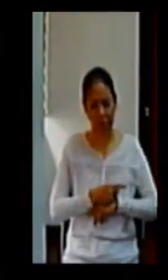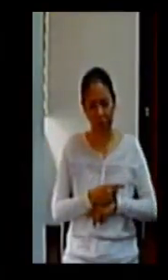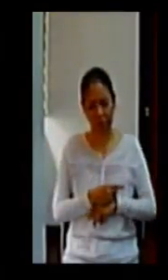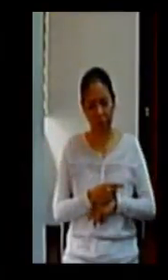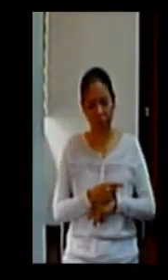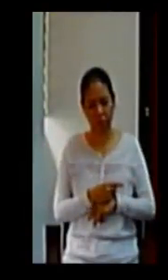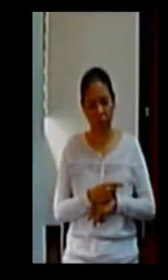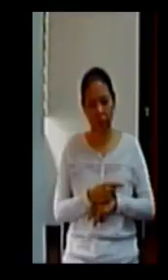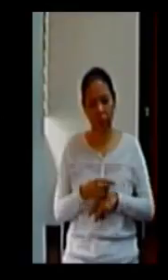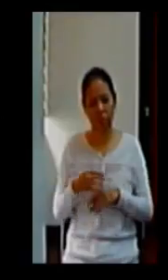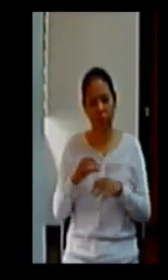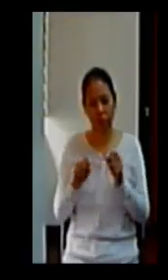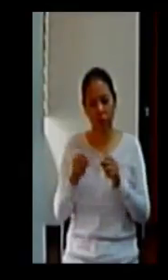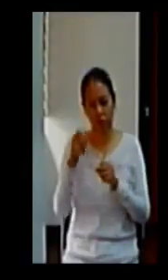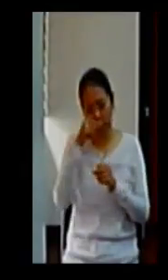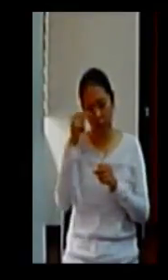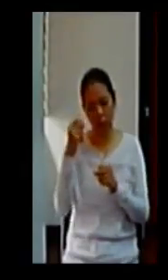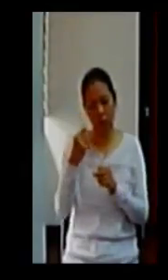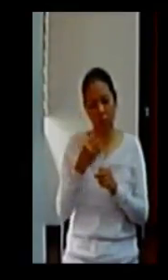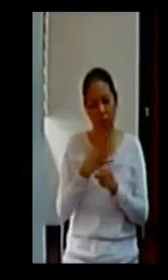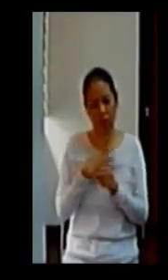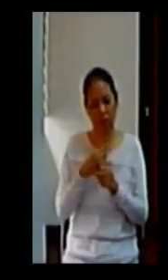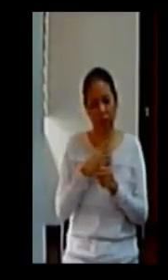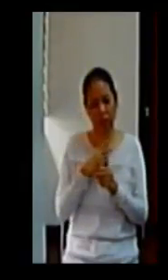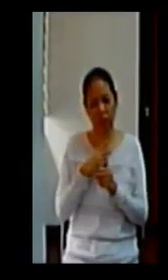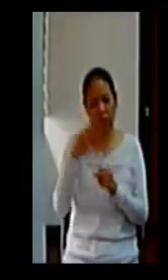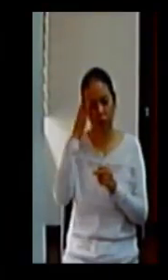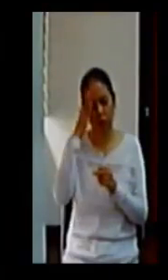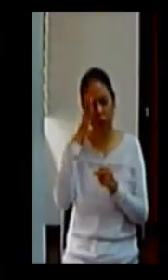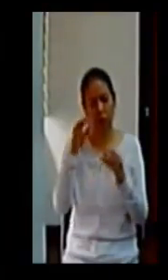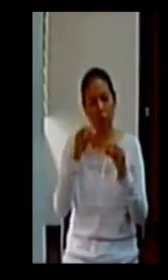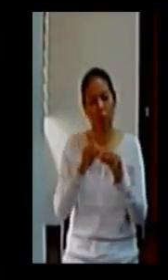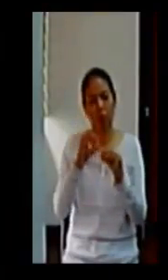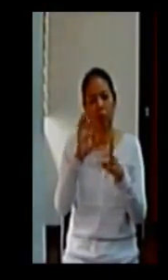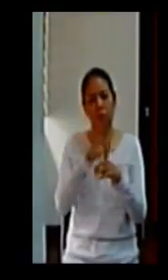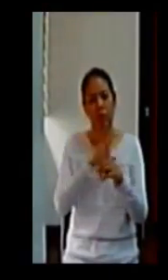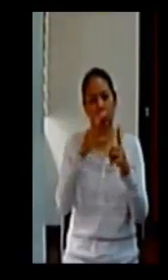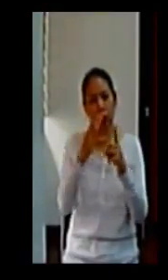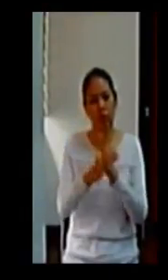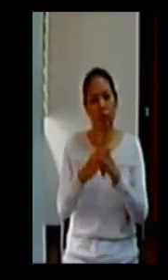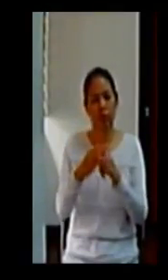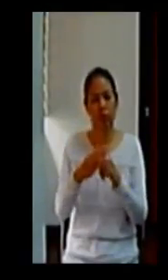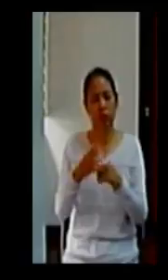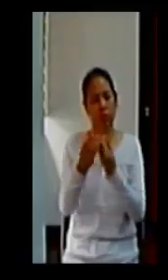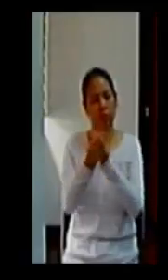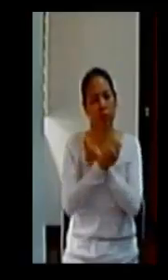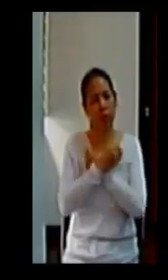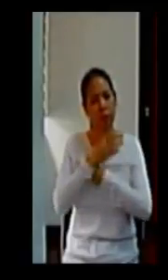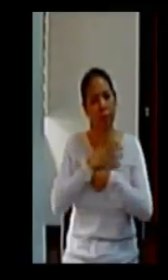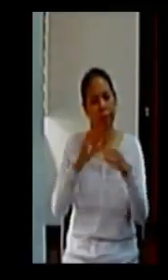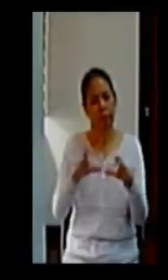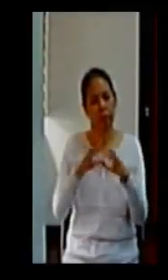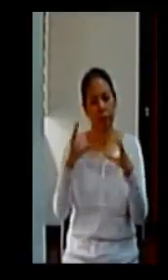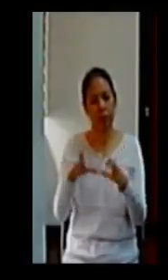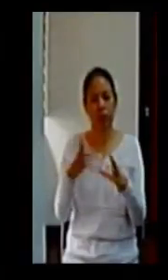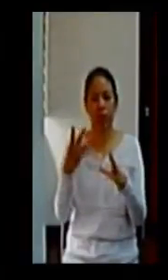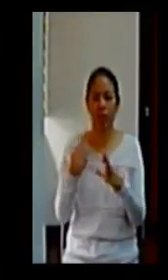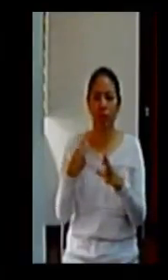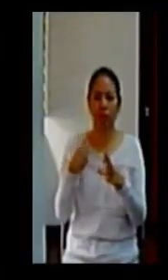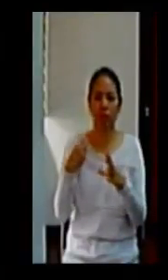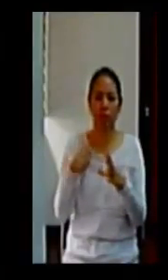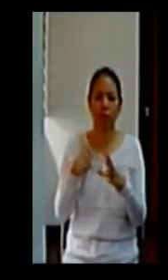Kaya't minahal ko po ang aking trabaho kung saan nagkakandak po kami ng mga programs or training. Isa